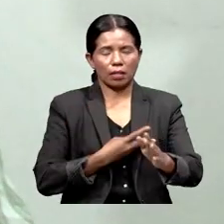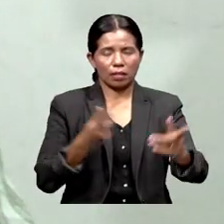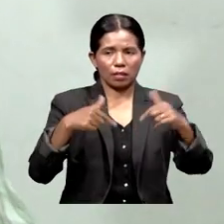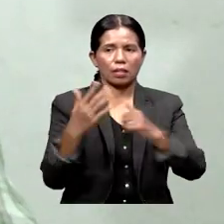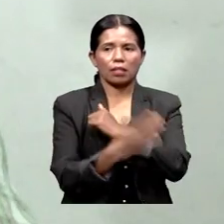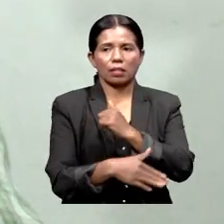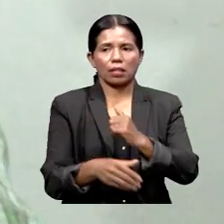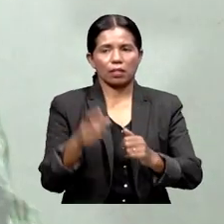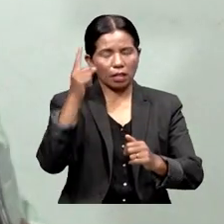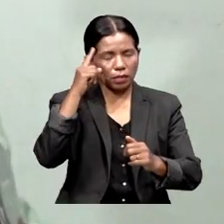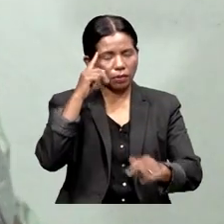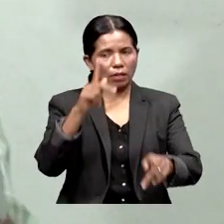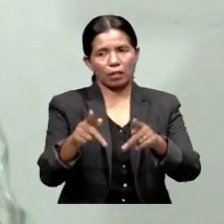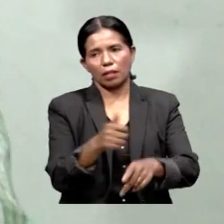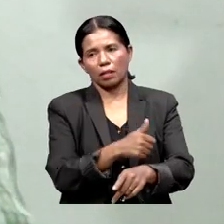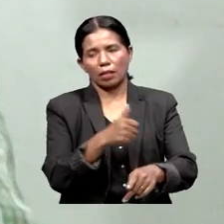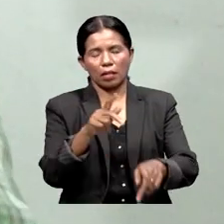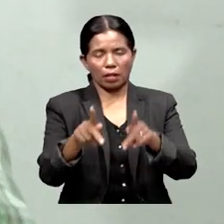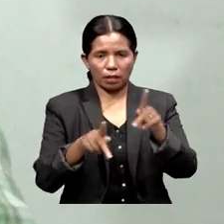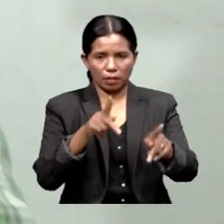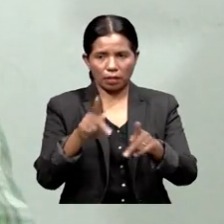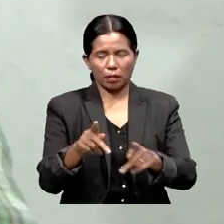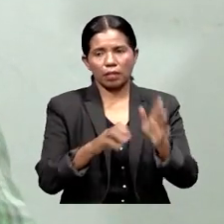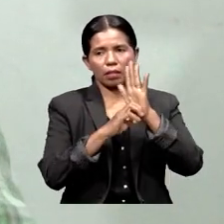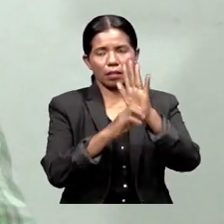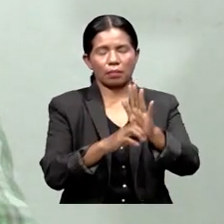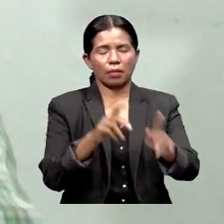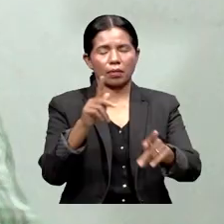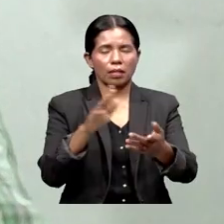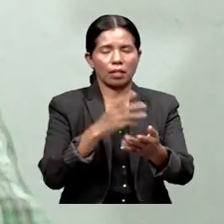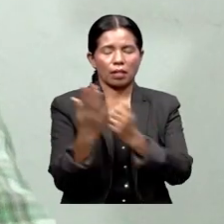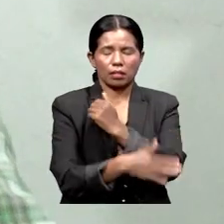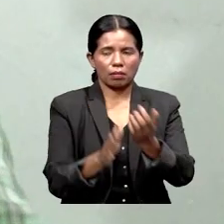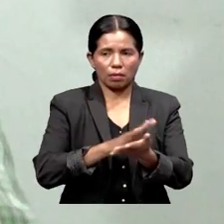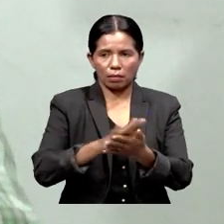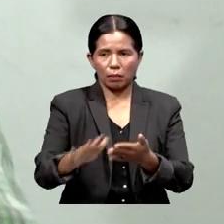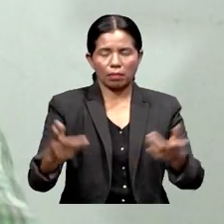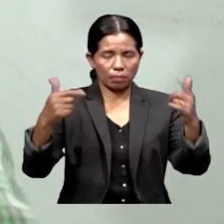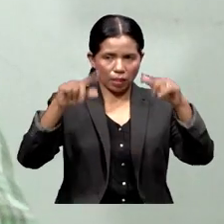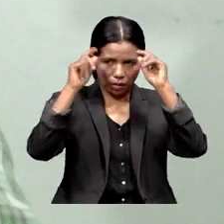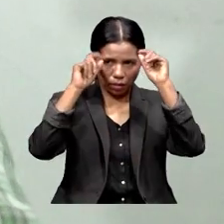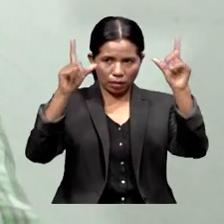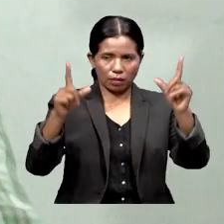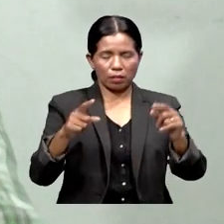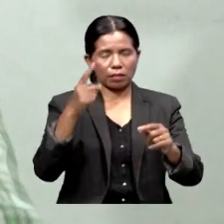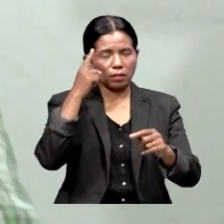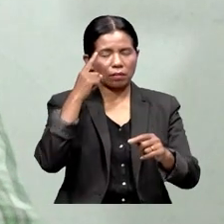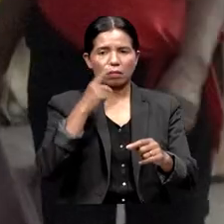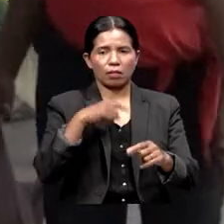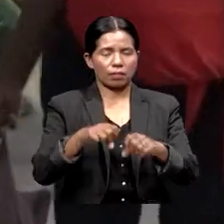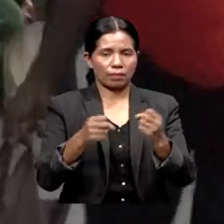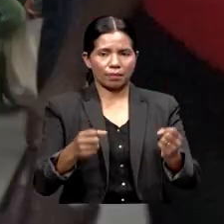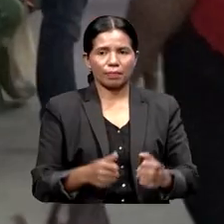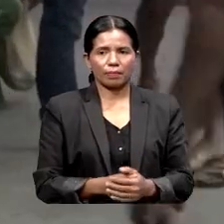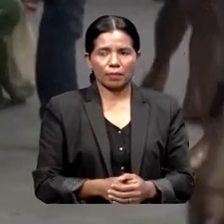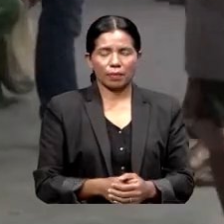Mai itu nerai invest Hanoi by emasir emania example by emnerai ini mos mai timor aset tinung diuk mata hati. Ia parte